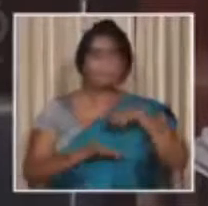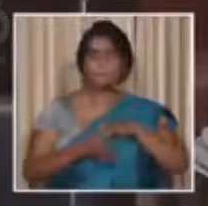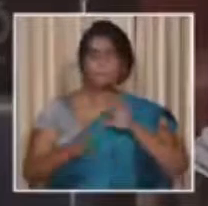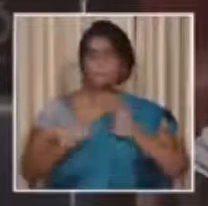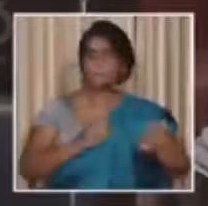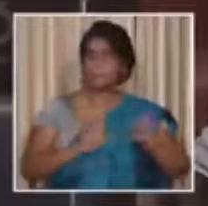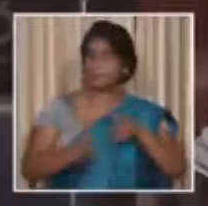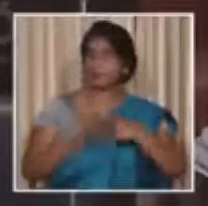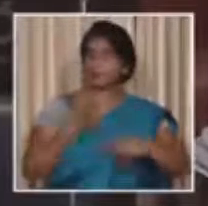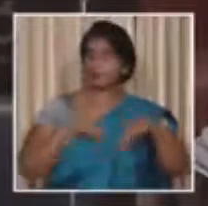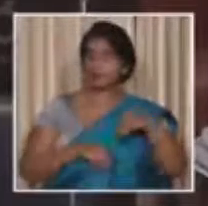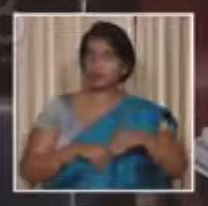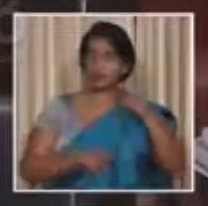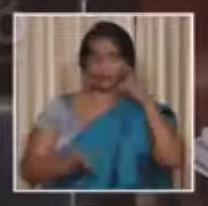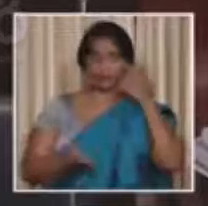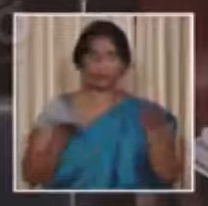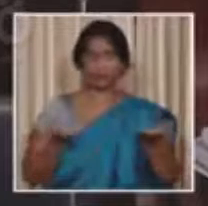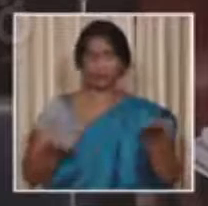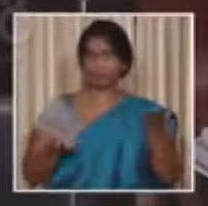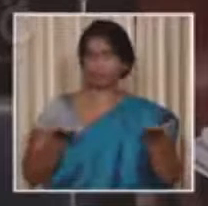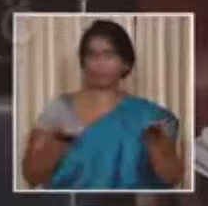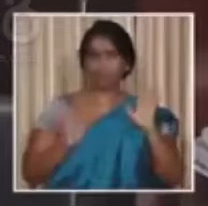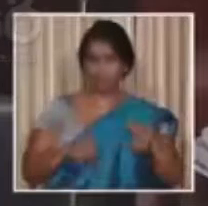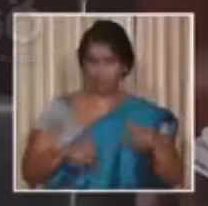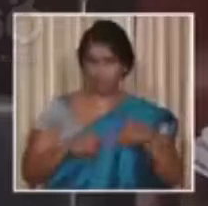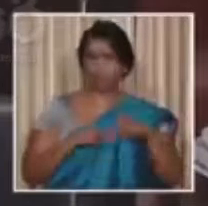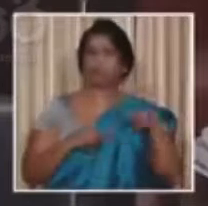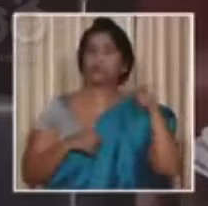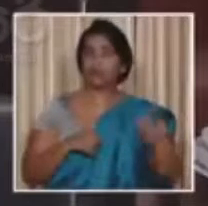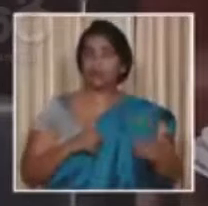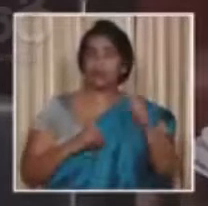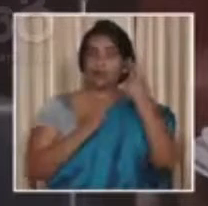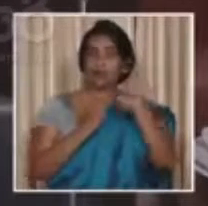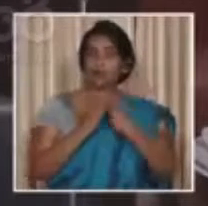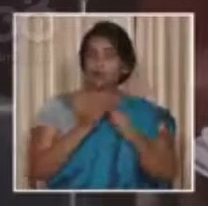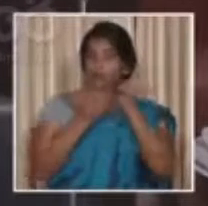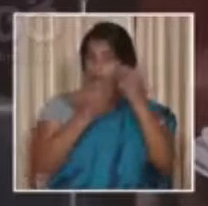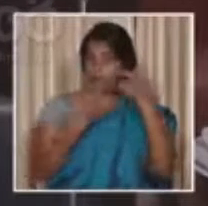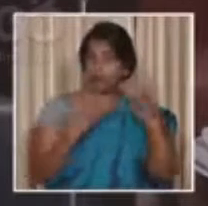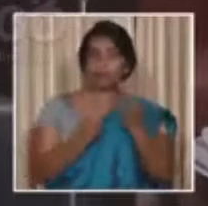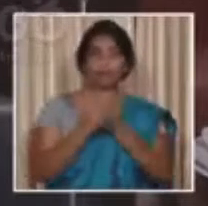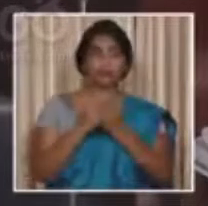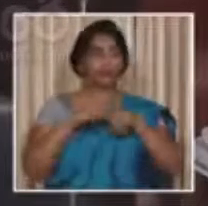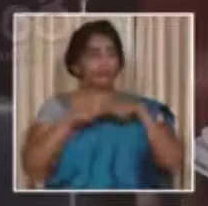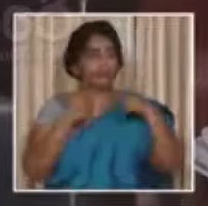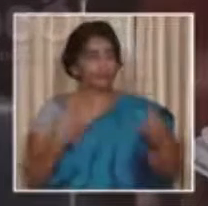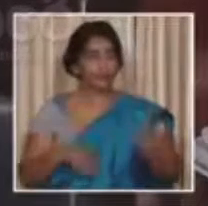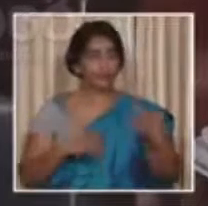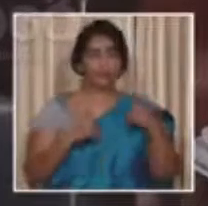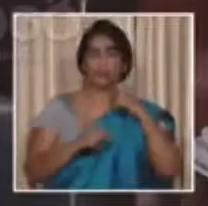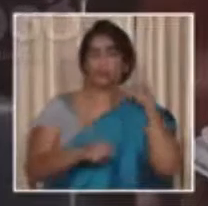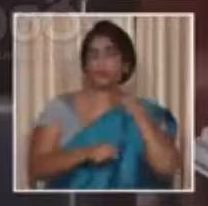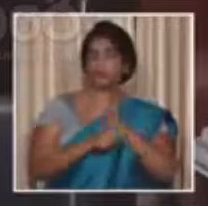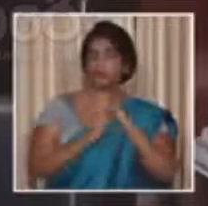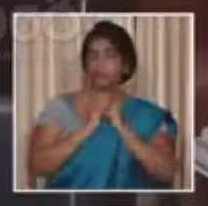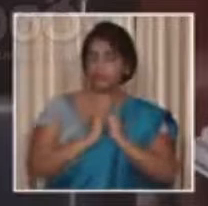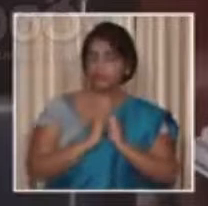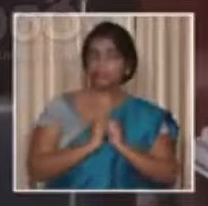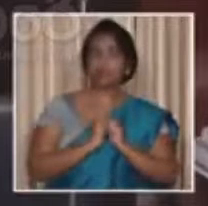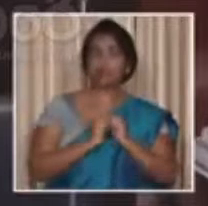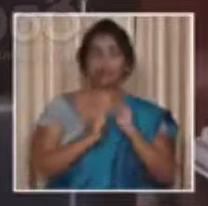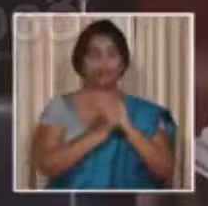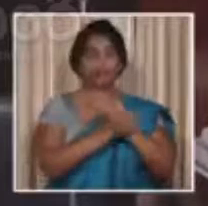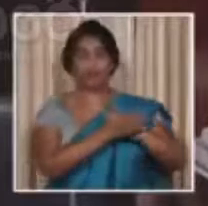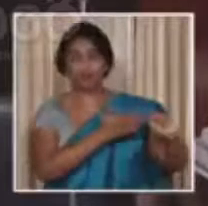මැතිවරණය අවිනිශ්චිත තත්ත්වයකට පත් වෙලා තියෙනවා. මේ නාම යෝජනා දීලා සල්ලි වියදම් කරලා රජයේ සේවකයෝ සේවයේ ඉවත්